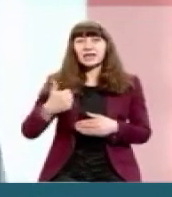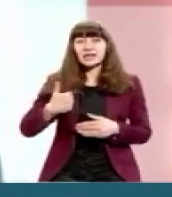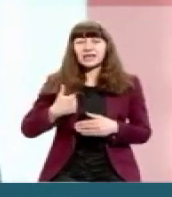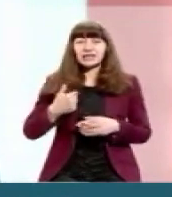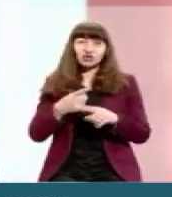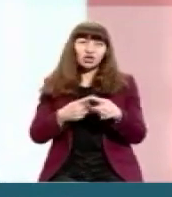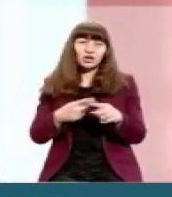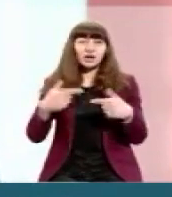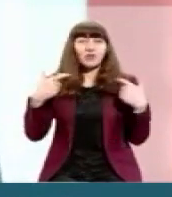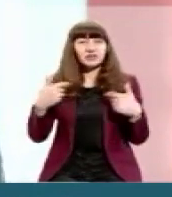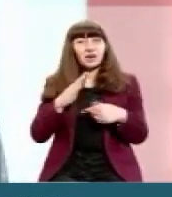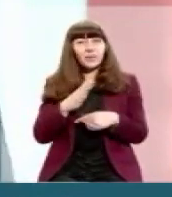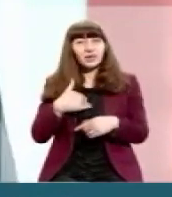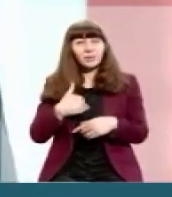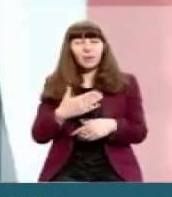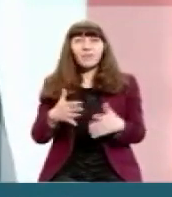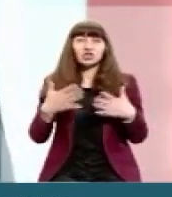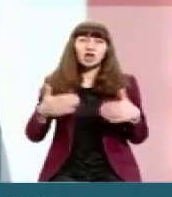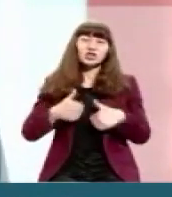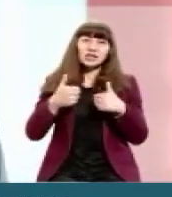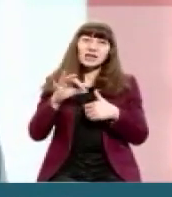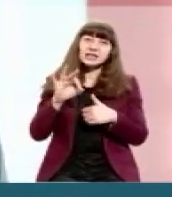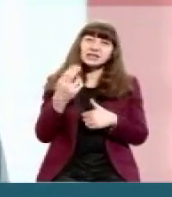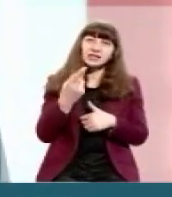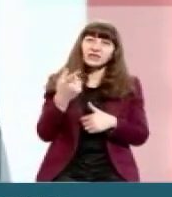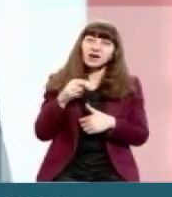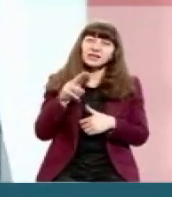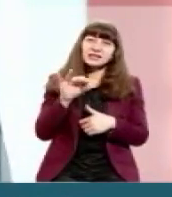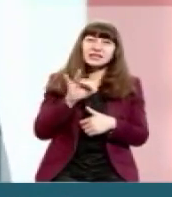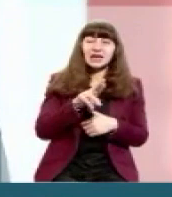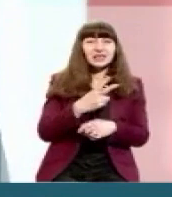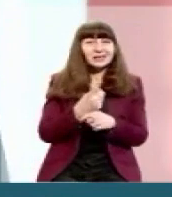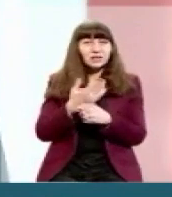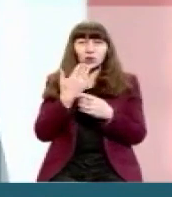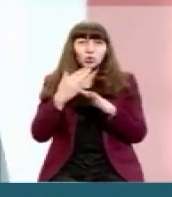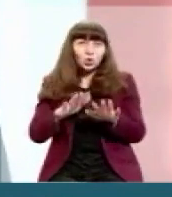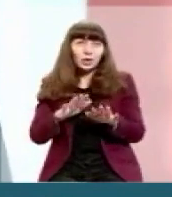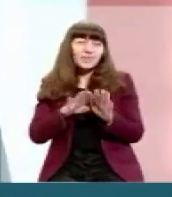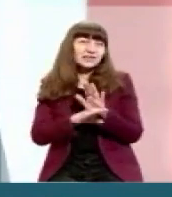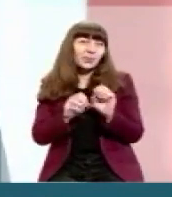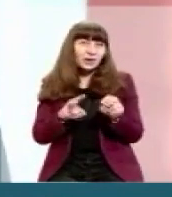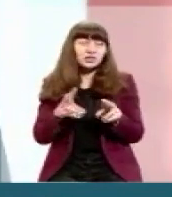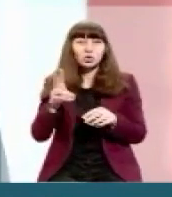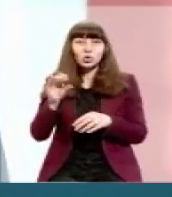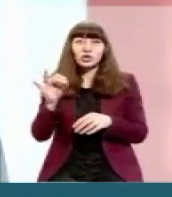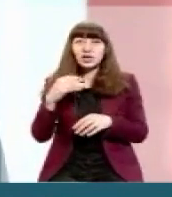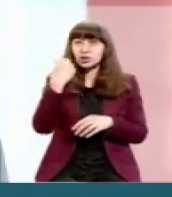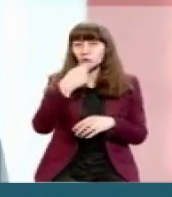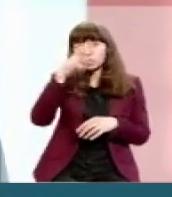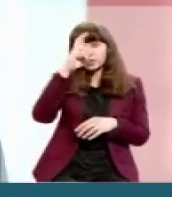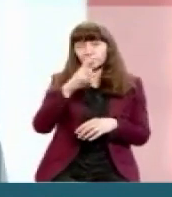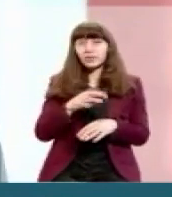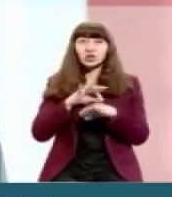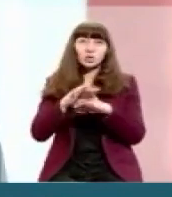меня большая честь. Я считаю, что Национальная гвардия — это не только безопасность страны, но и ее лицо. Мы несем ответственность за светлое